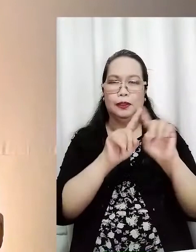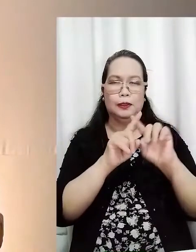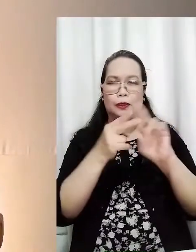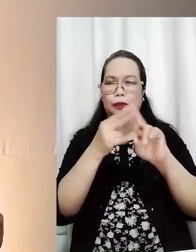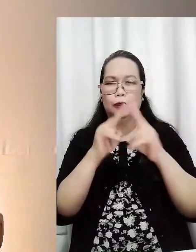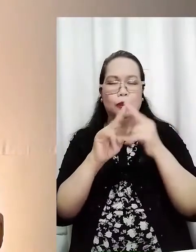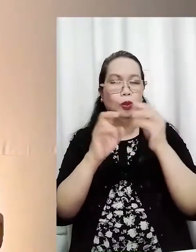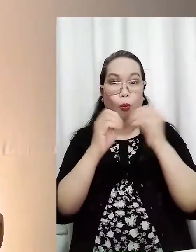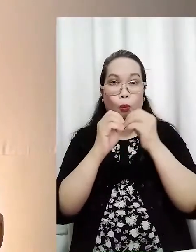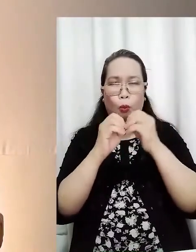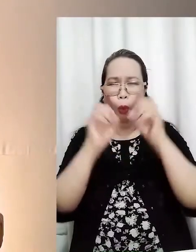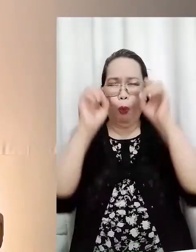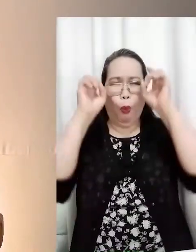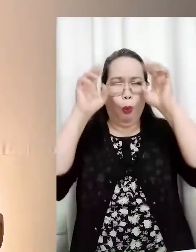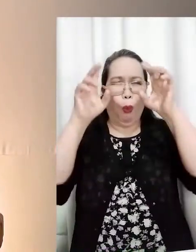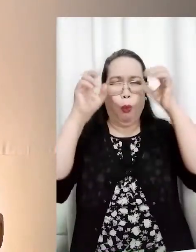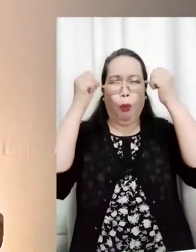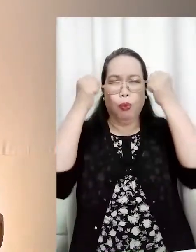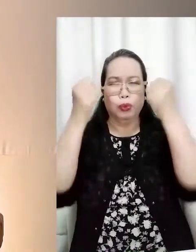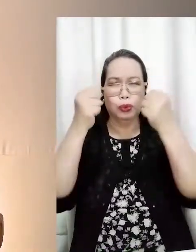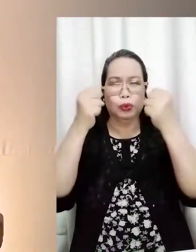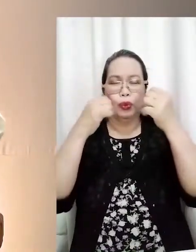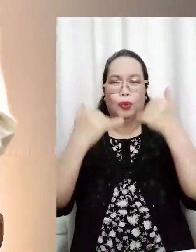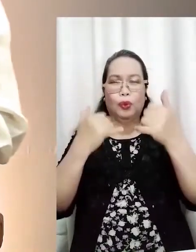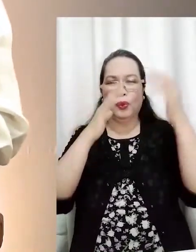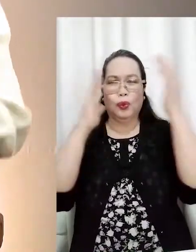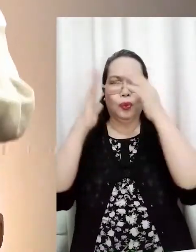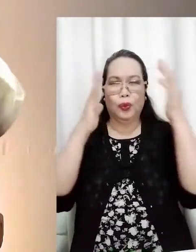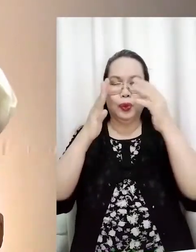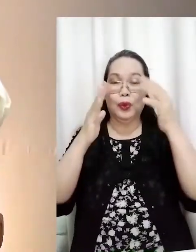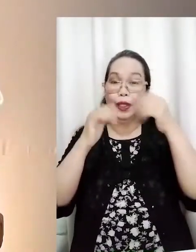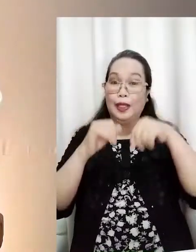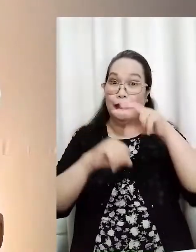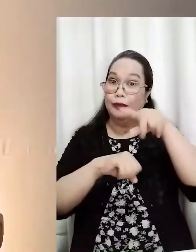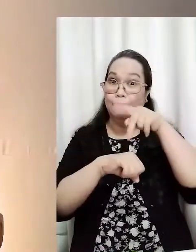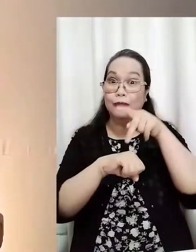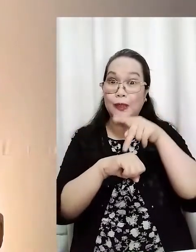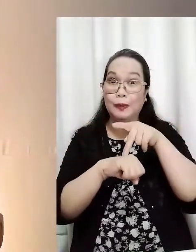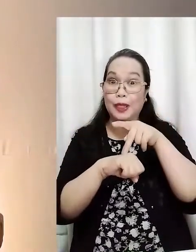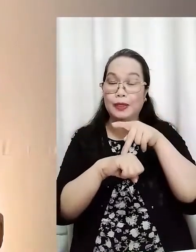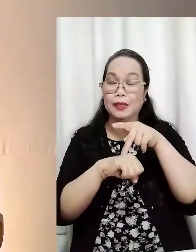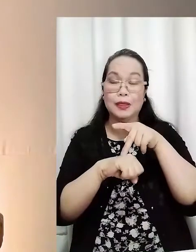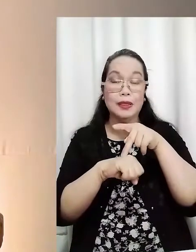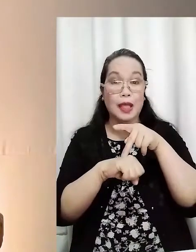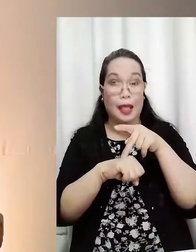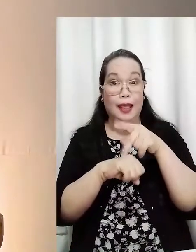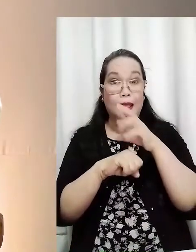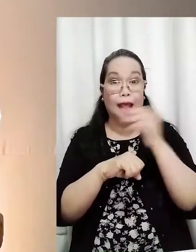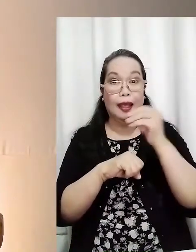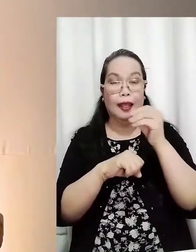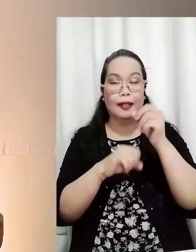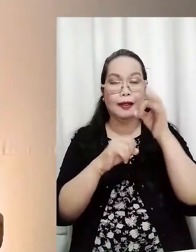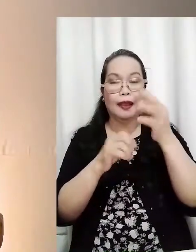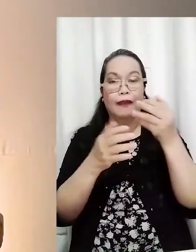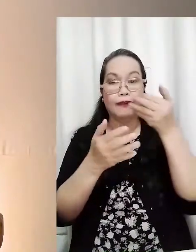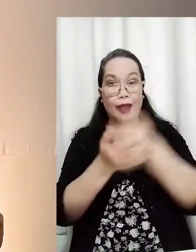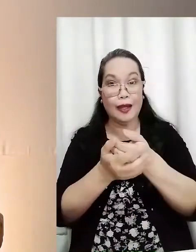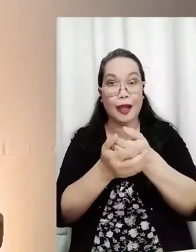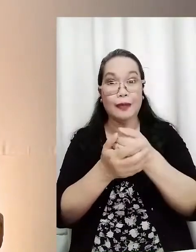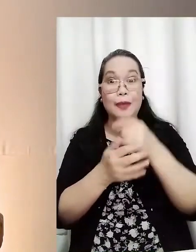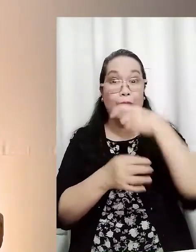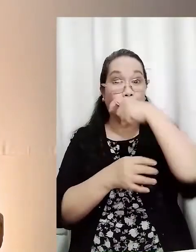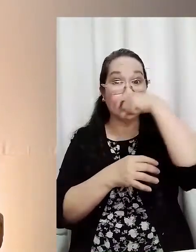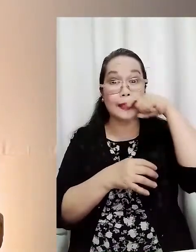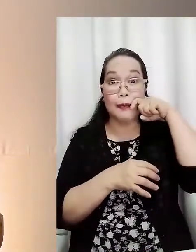signal number ng bagyo dito sa Pilipinas. At hindi lamang yun, kapag dumating ang tagtuyot, sobrang tuyo, sobrang